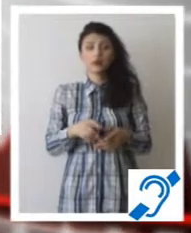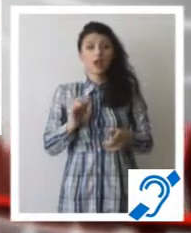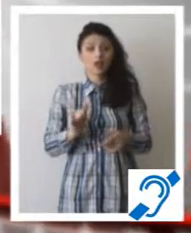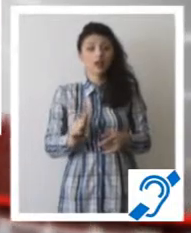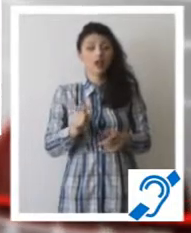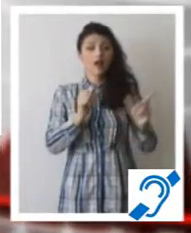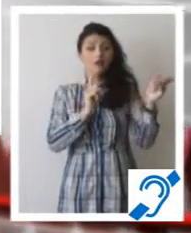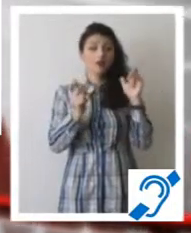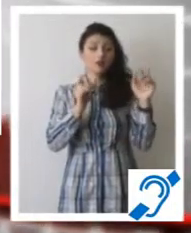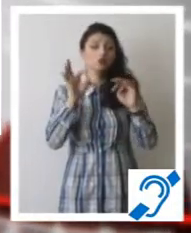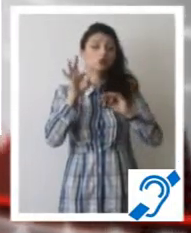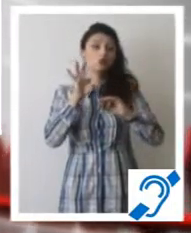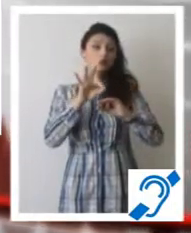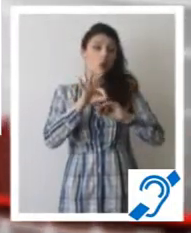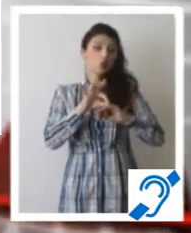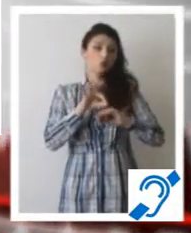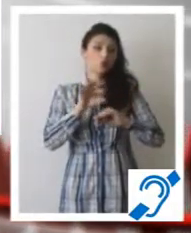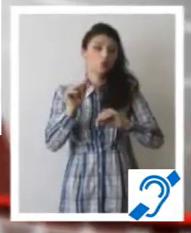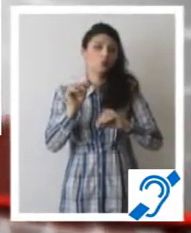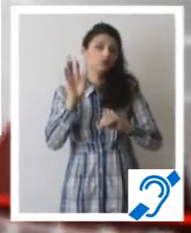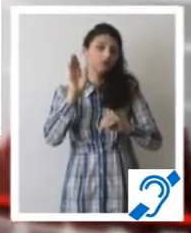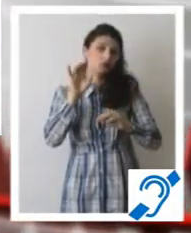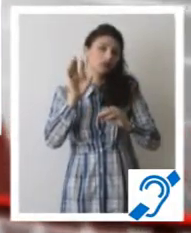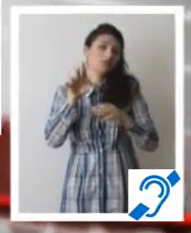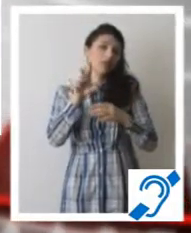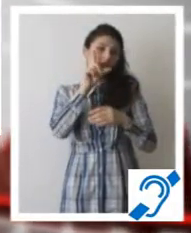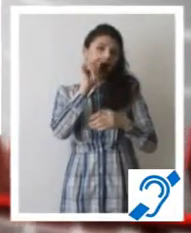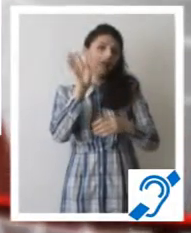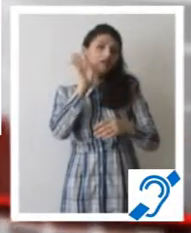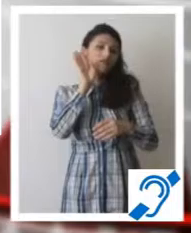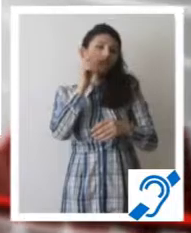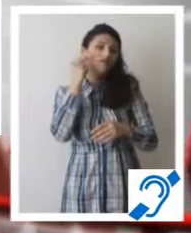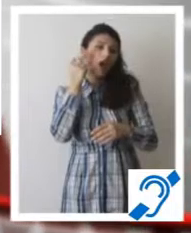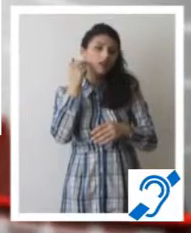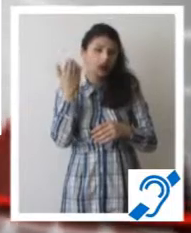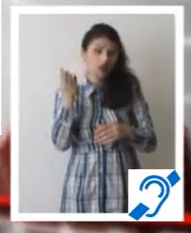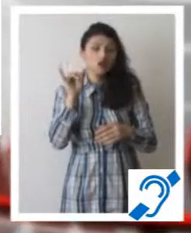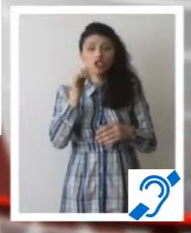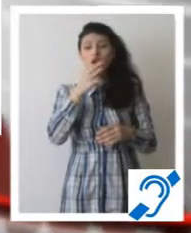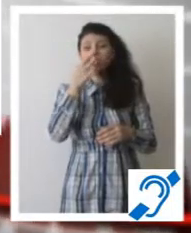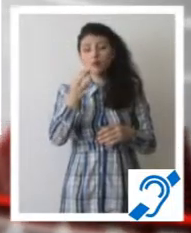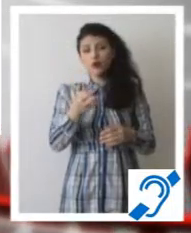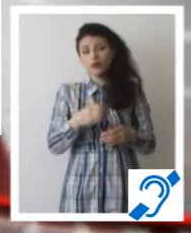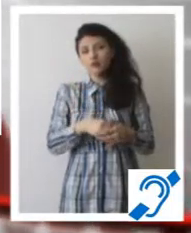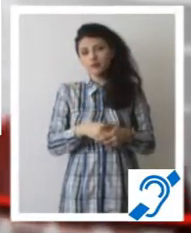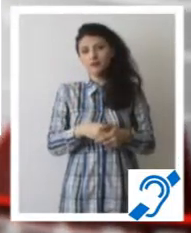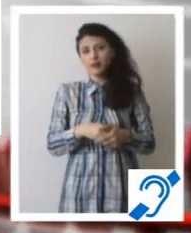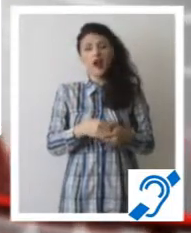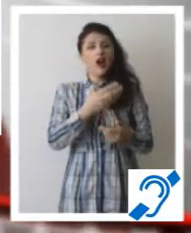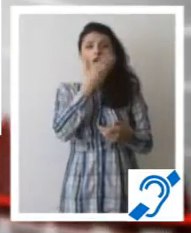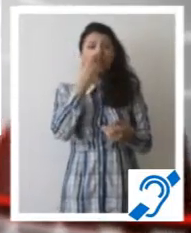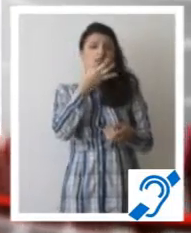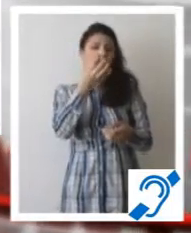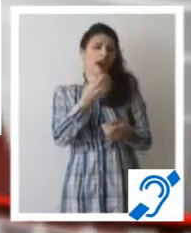vorbă soțul cu părintele, cu tatăl fetiței, da. Și a spus doar că e, nici nu